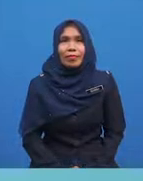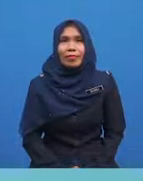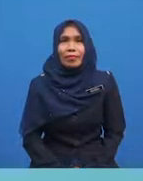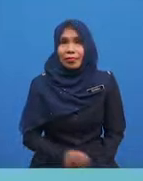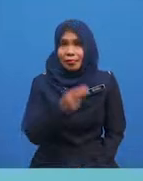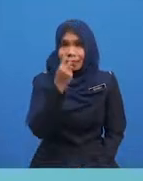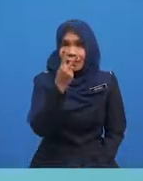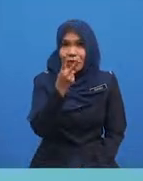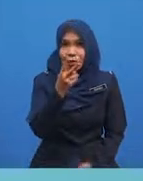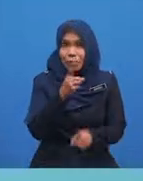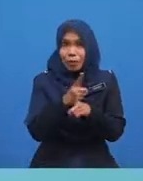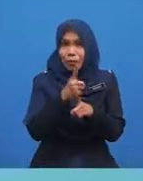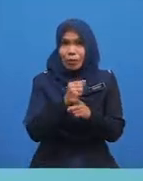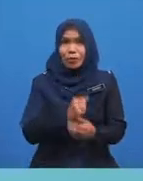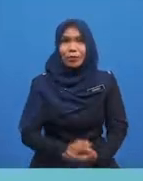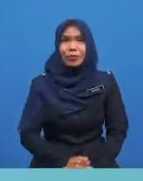Perhatikan